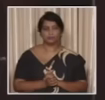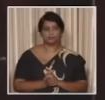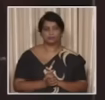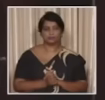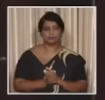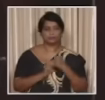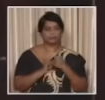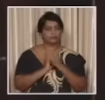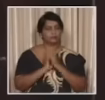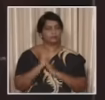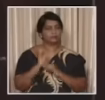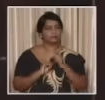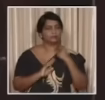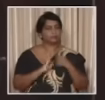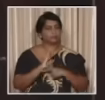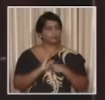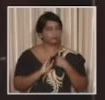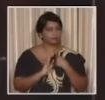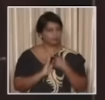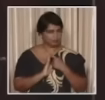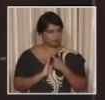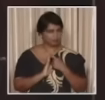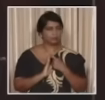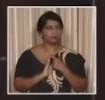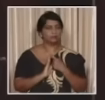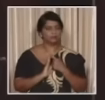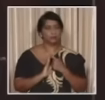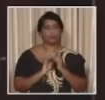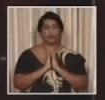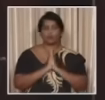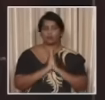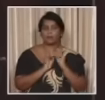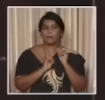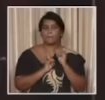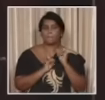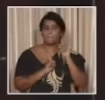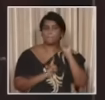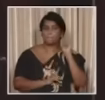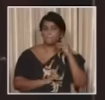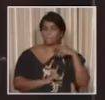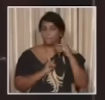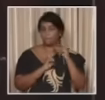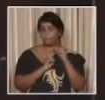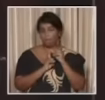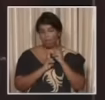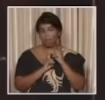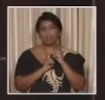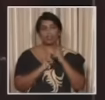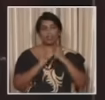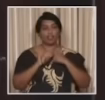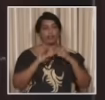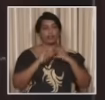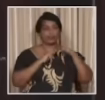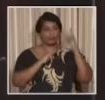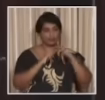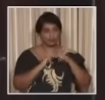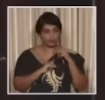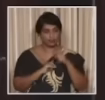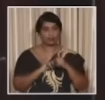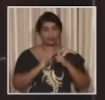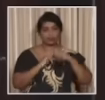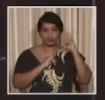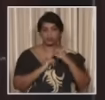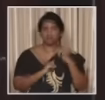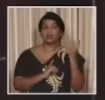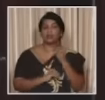garu amathya tumani sri lanka bauddha pali vishwavidyalayat anuradhapura bhikshu vishwavidyalayat me